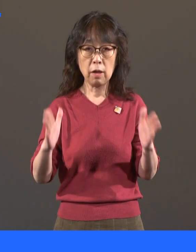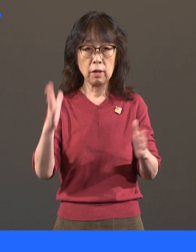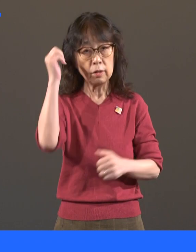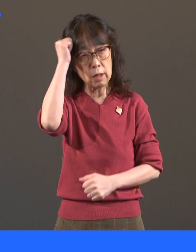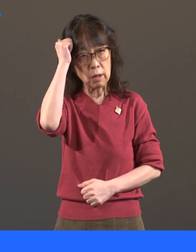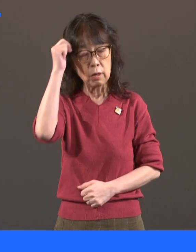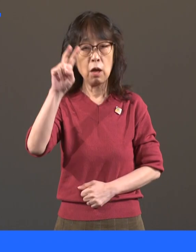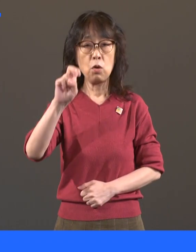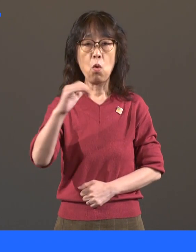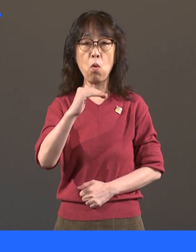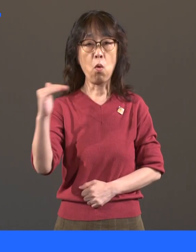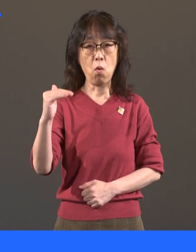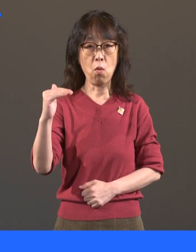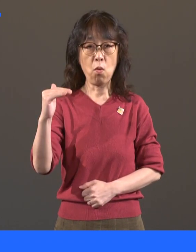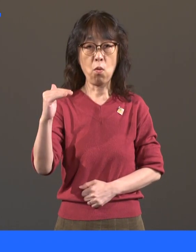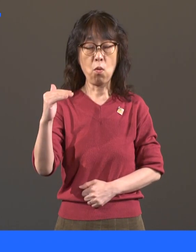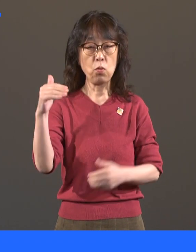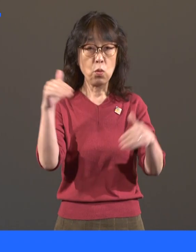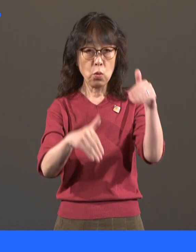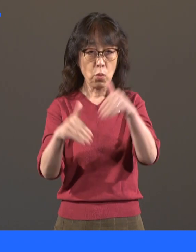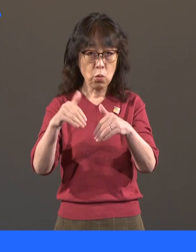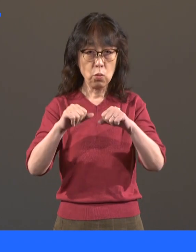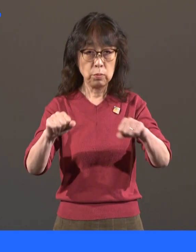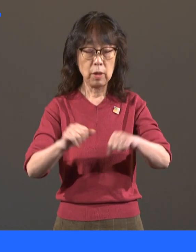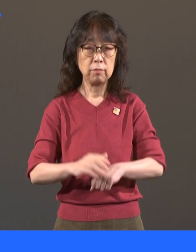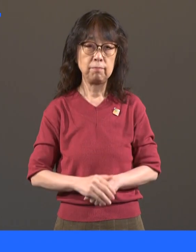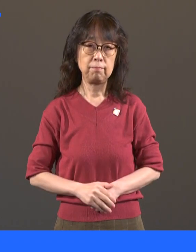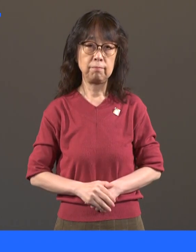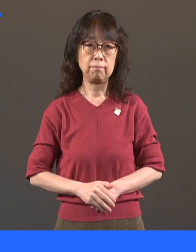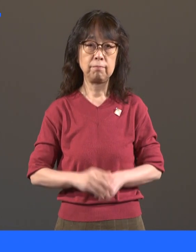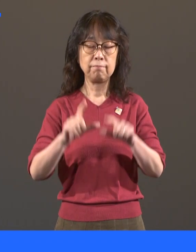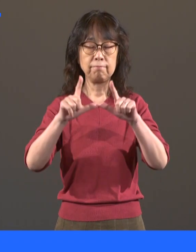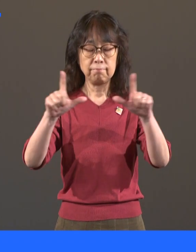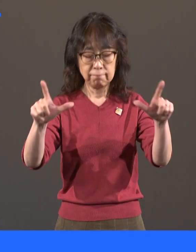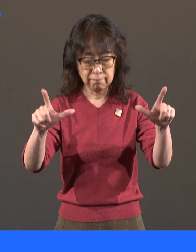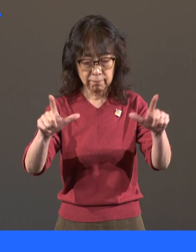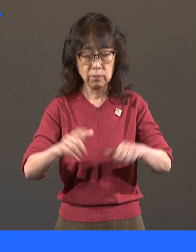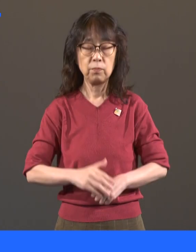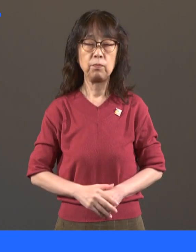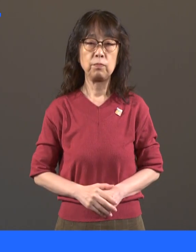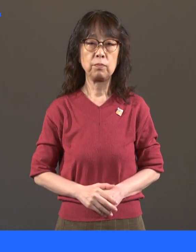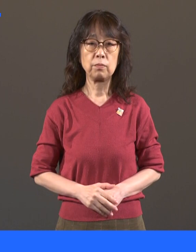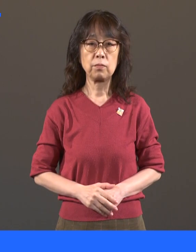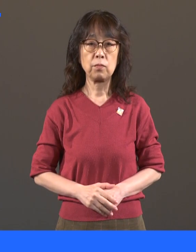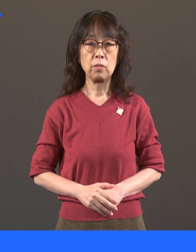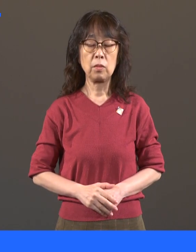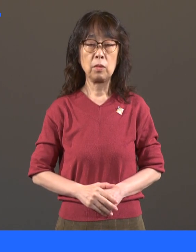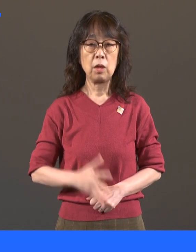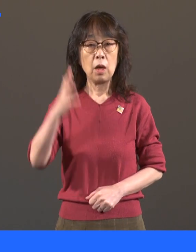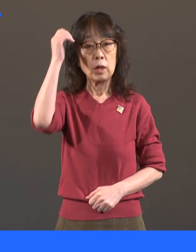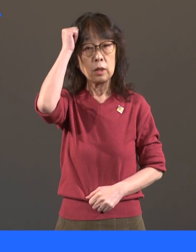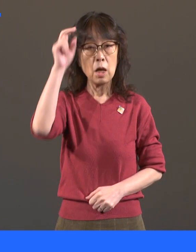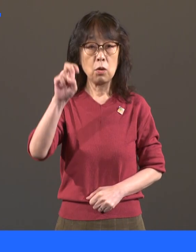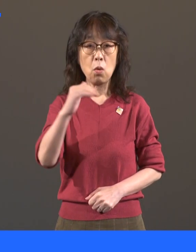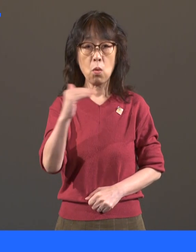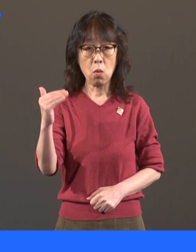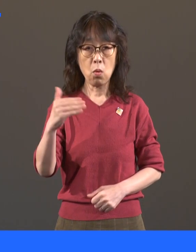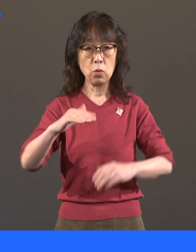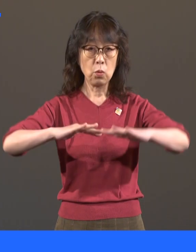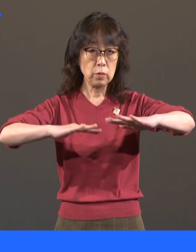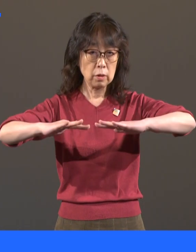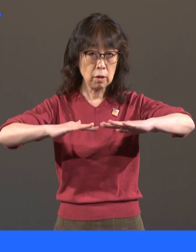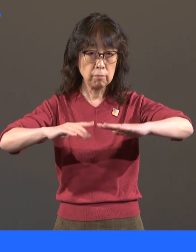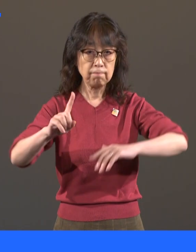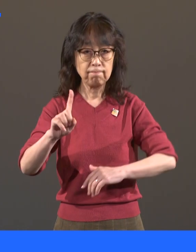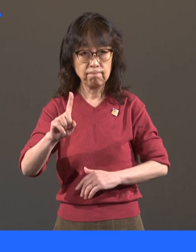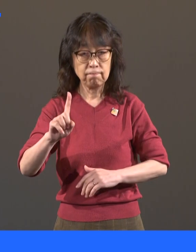記念ロゴの投票を行うこととなりましたのでお知らせをいたしますえ記念ロのデザインにつきまして